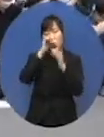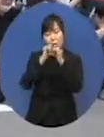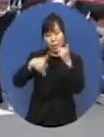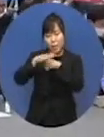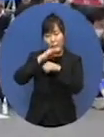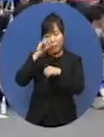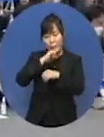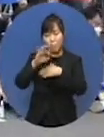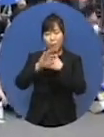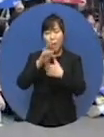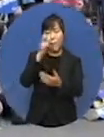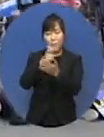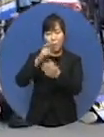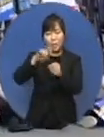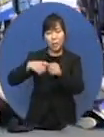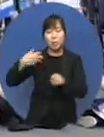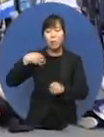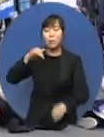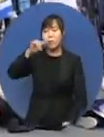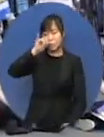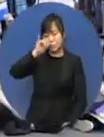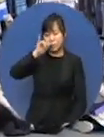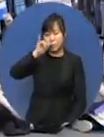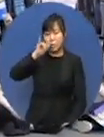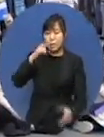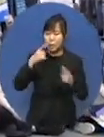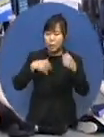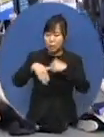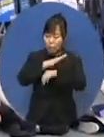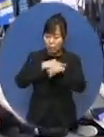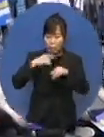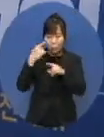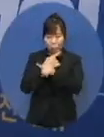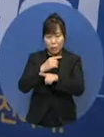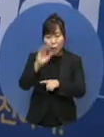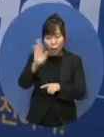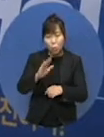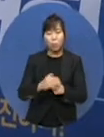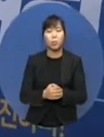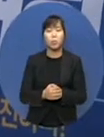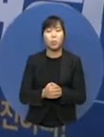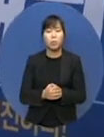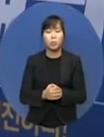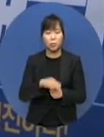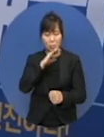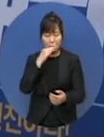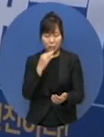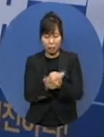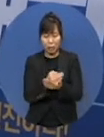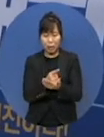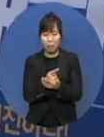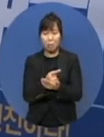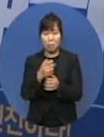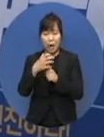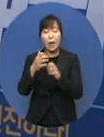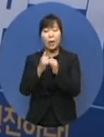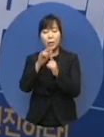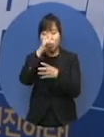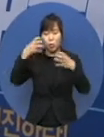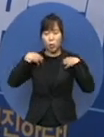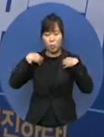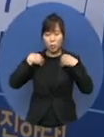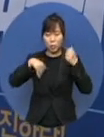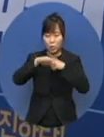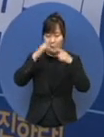나빠지면 법적인 책임도 져야 한다며 이런 시스템을 고치지 않고 저수가만 고집하는 정부 당국을